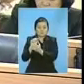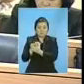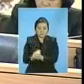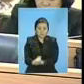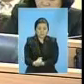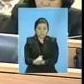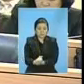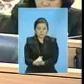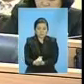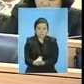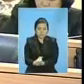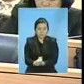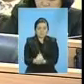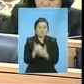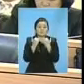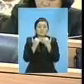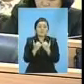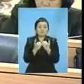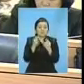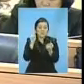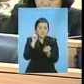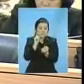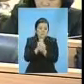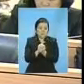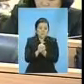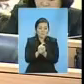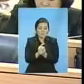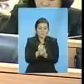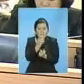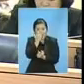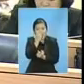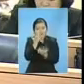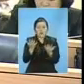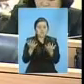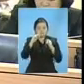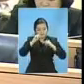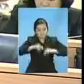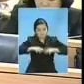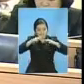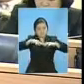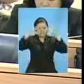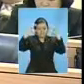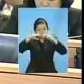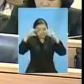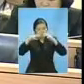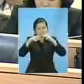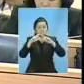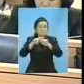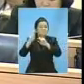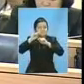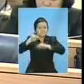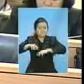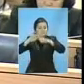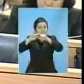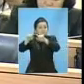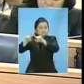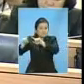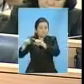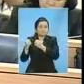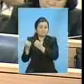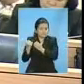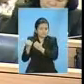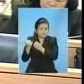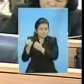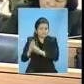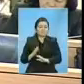ววันนี้เราเผชิญกับปัญหาวิกฤตภัยธรรมชาติอันใหญ่หลวงดิฉันม